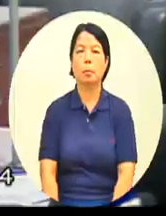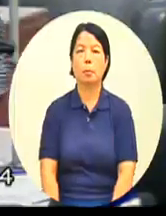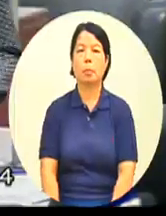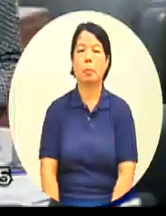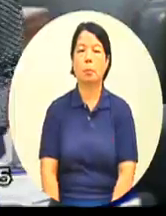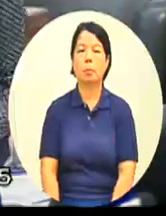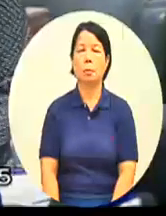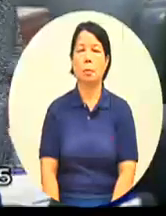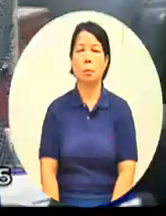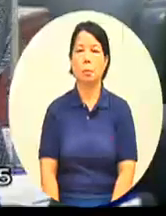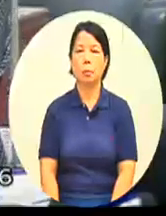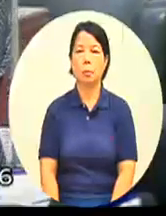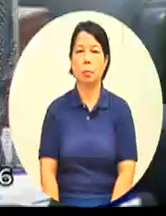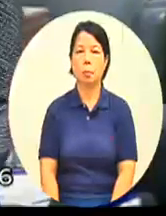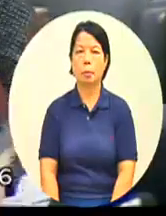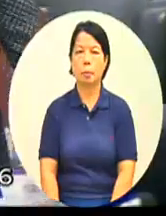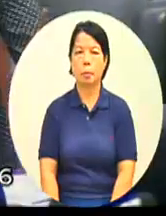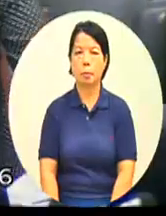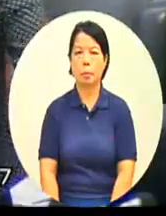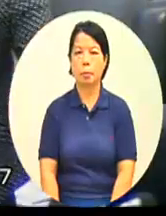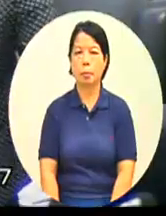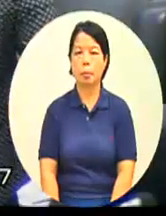来，请局长简单答复。